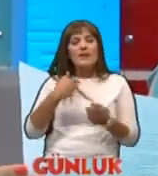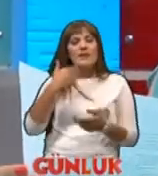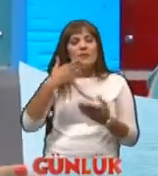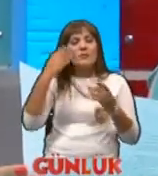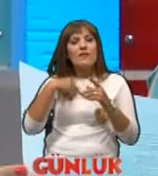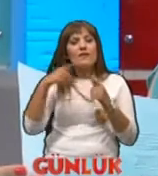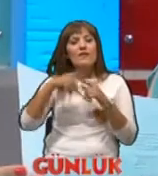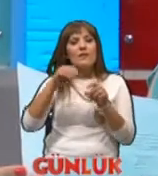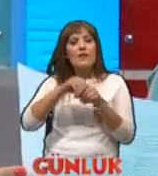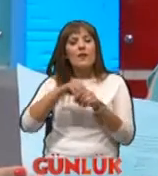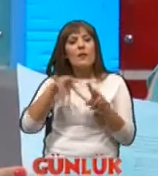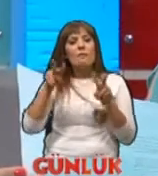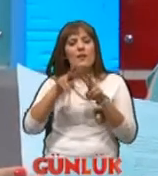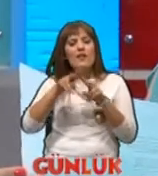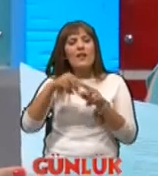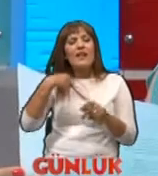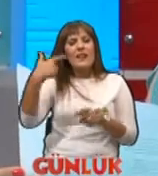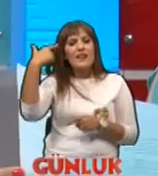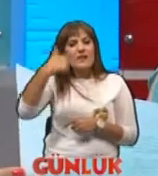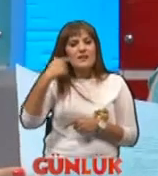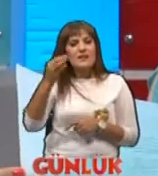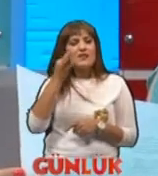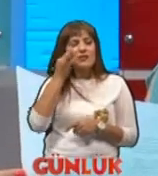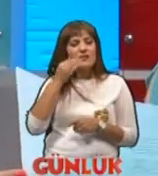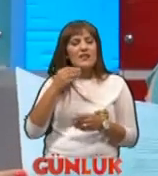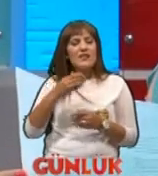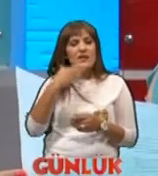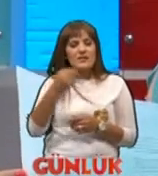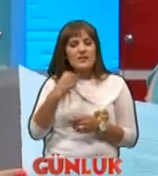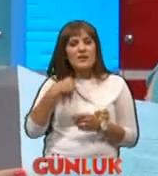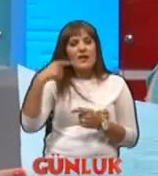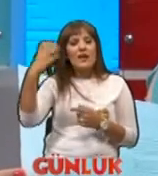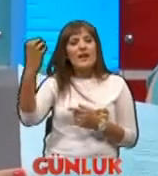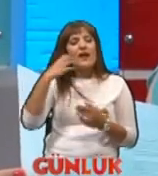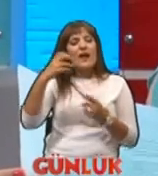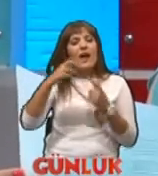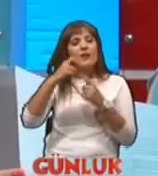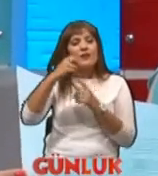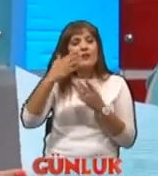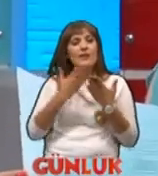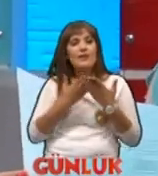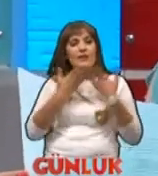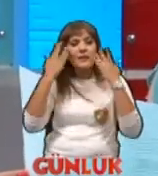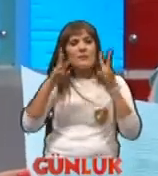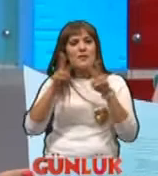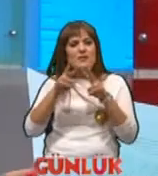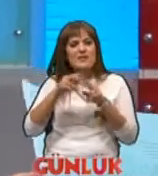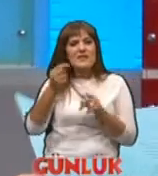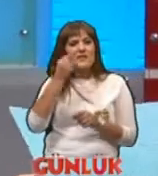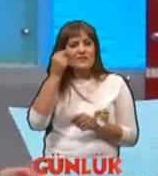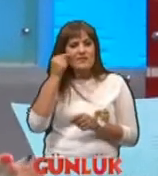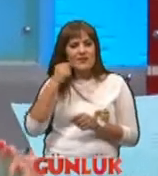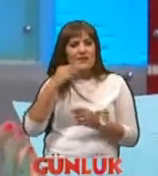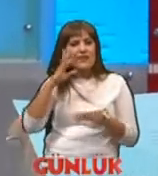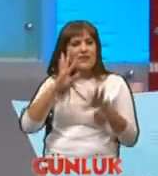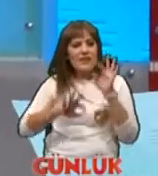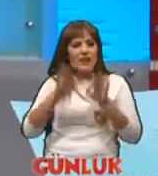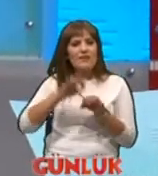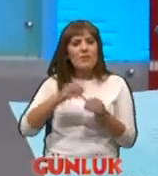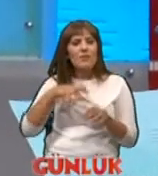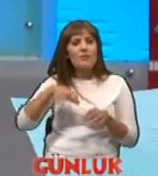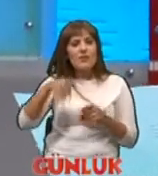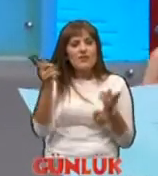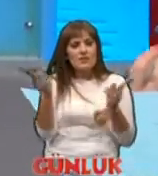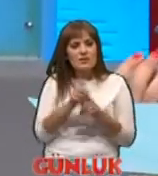peeling, mikrodermabrazyon, lazerle cilt gençleştirme, radyo frekansla cilt gerdirme, mezoterapi, sivilce ve izlerinin tedavisi,